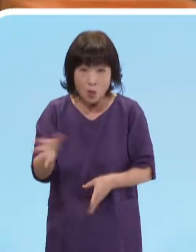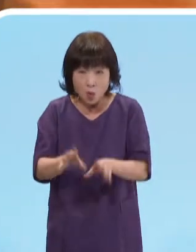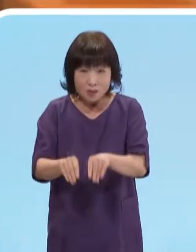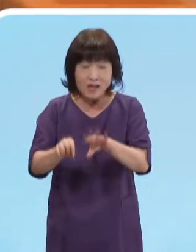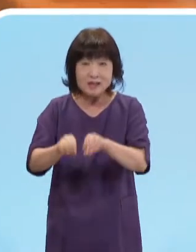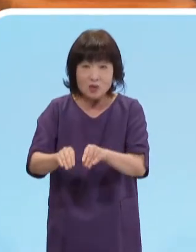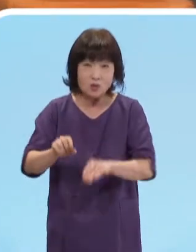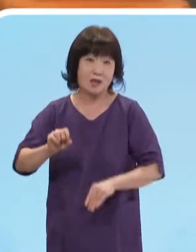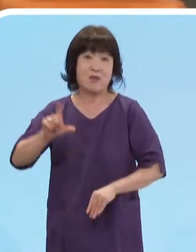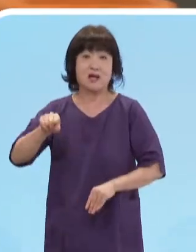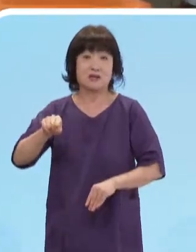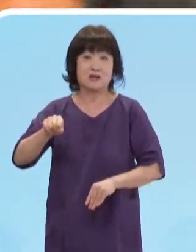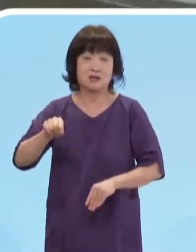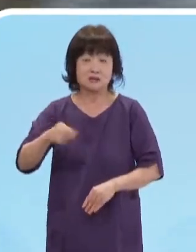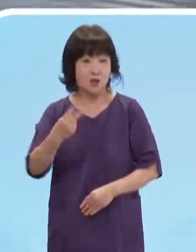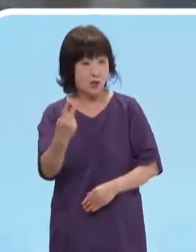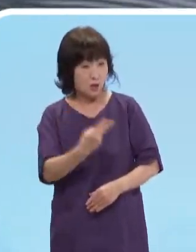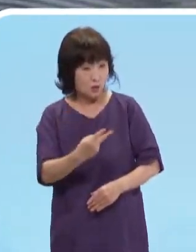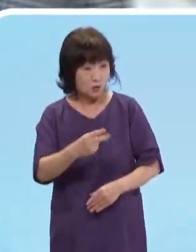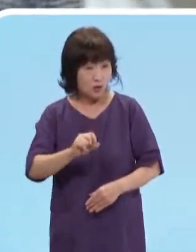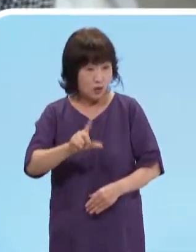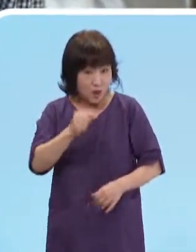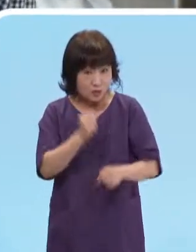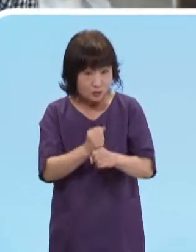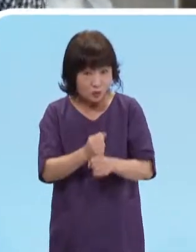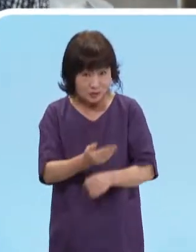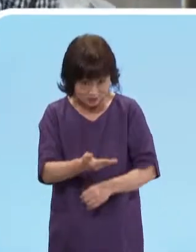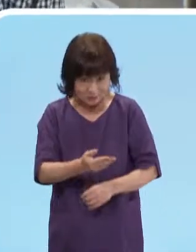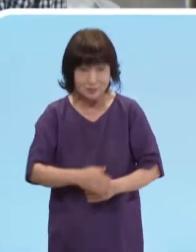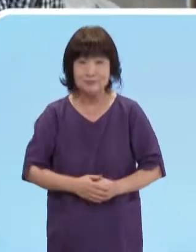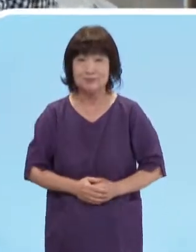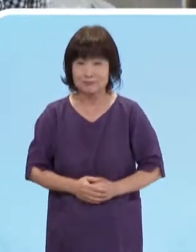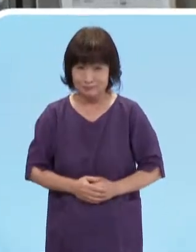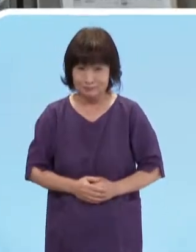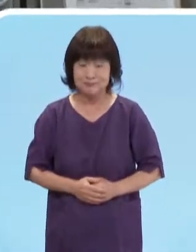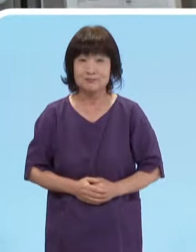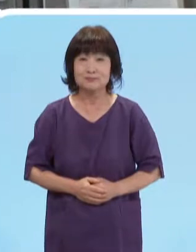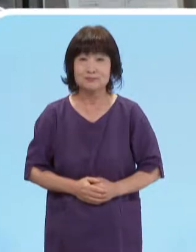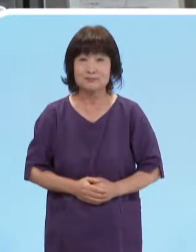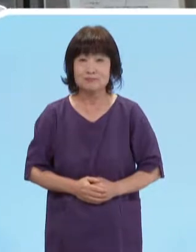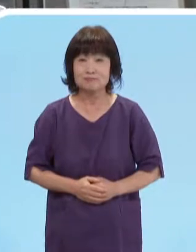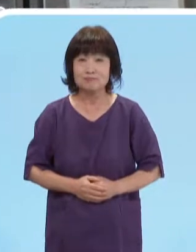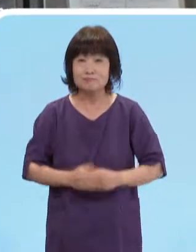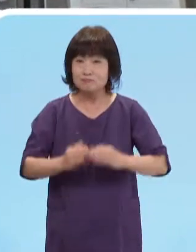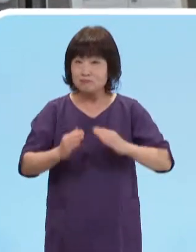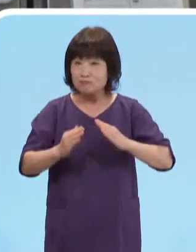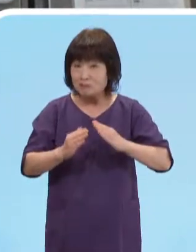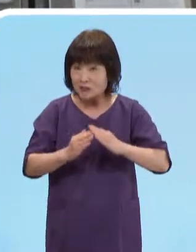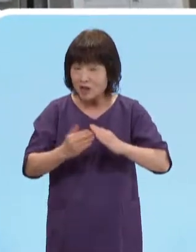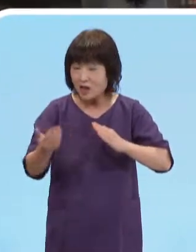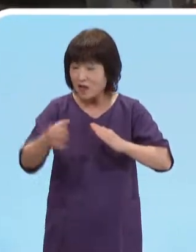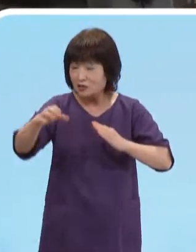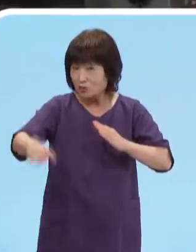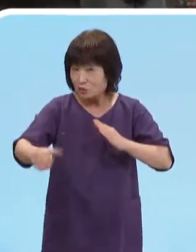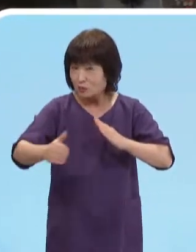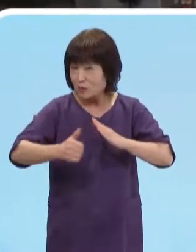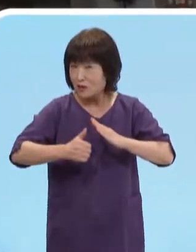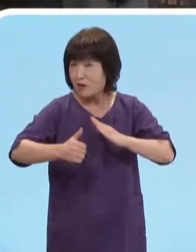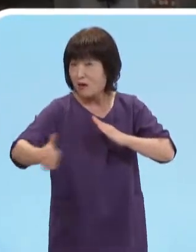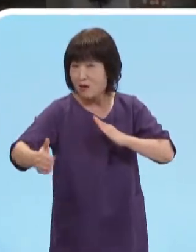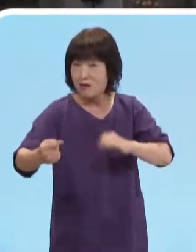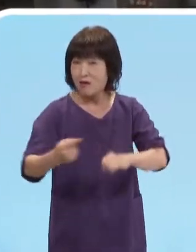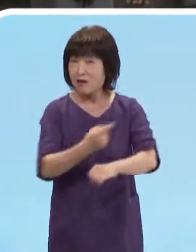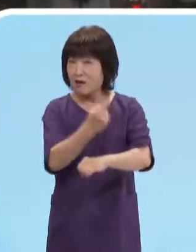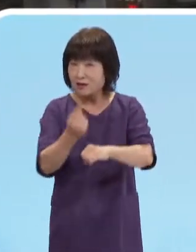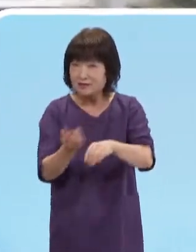。 お二人はじゃあパン職人さん？ はい、 自宅から1時間以上かけて出